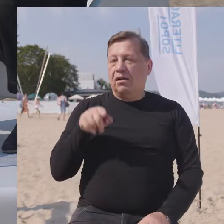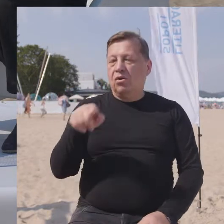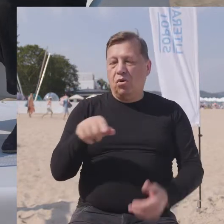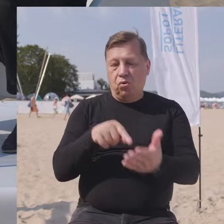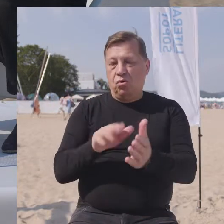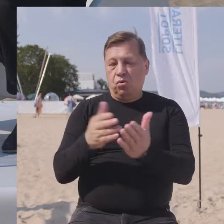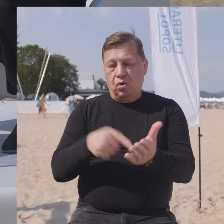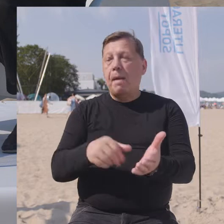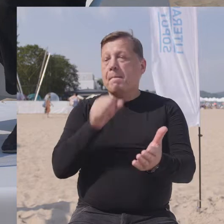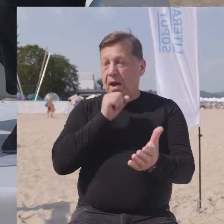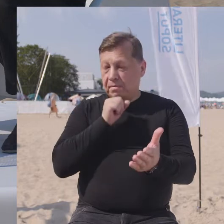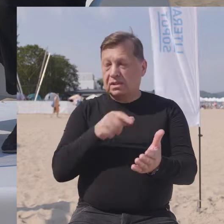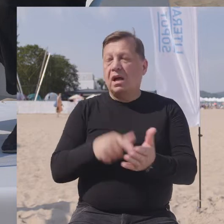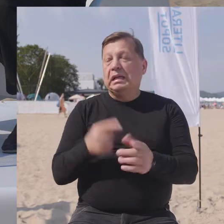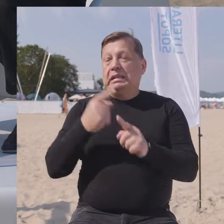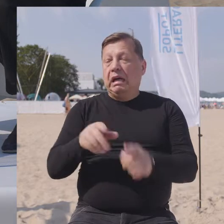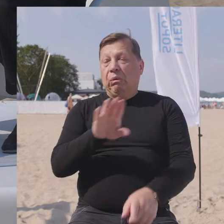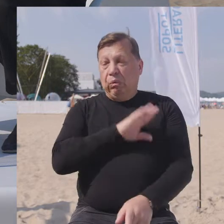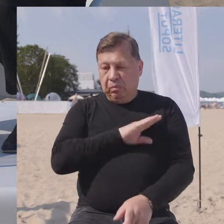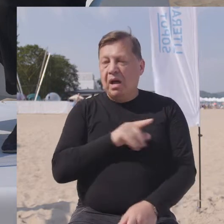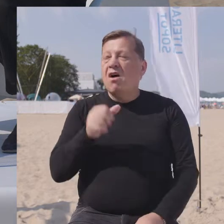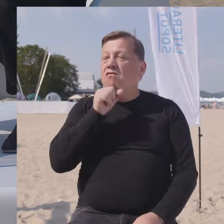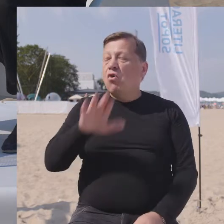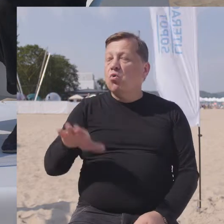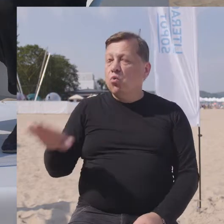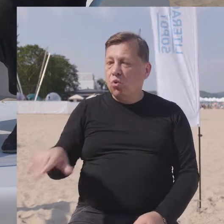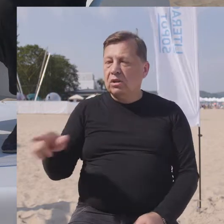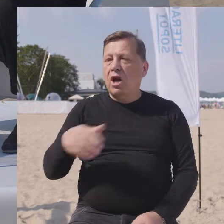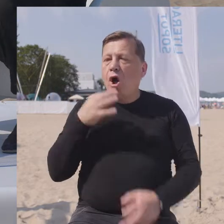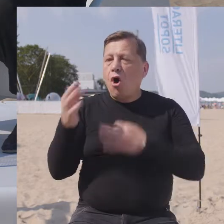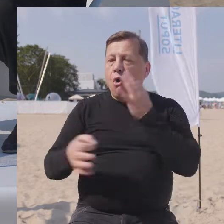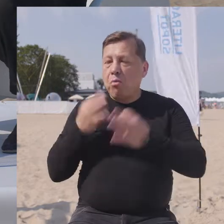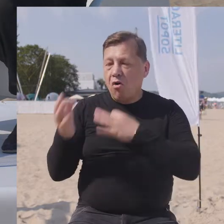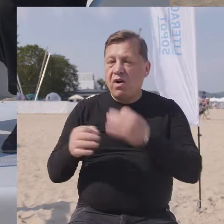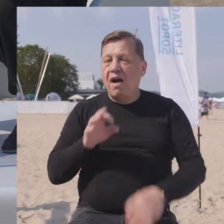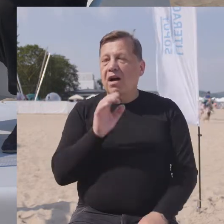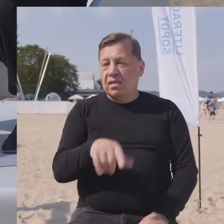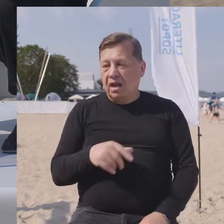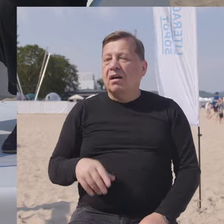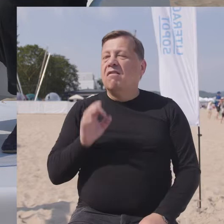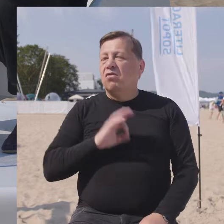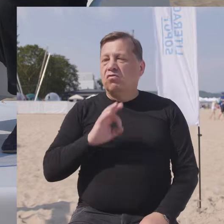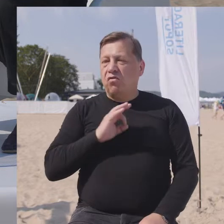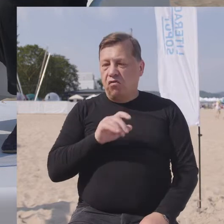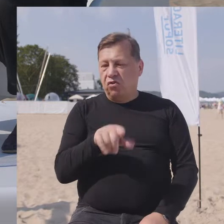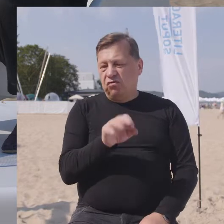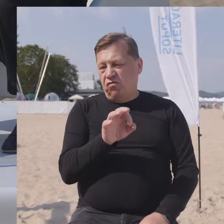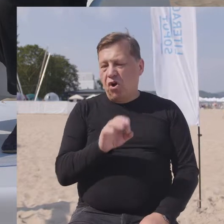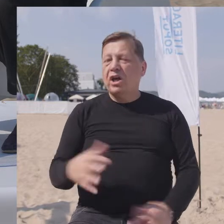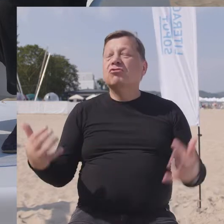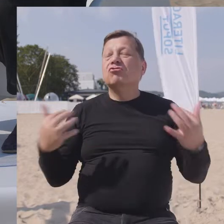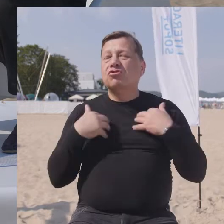dodatek na łożu śmierci opowiada raz jeszcze swojej wnuczce o swoim barwnym życiu. Pierwsza scena tej